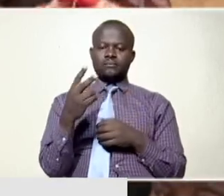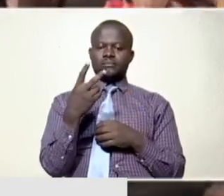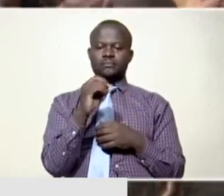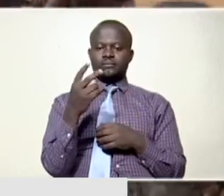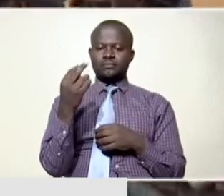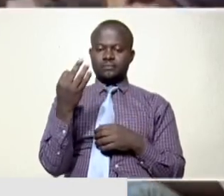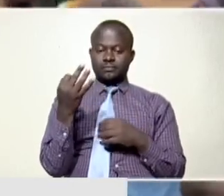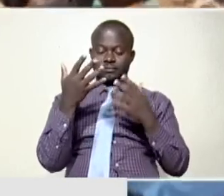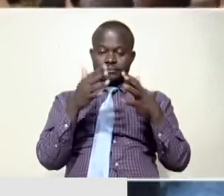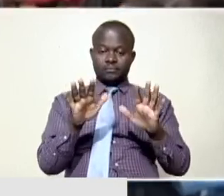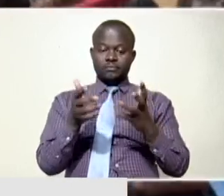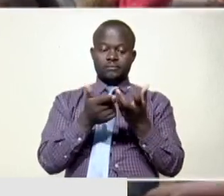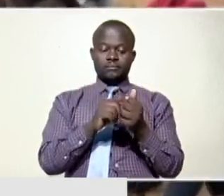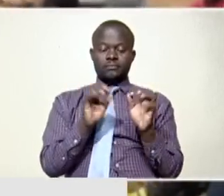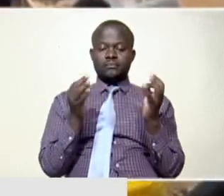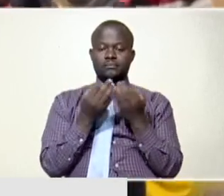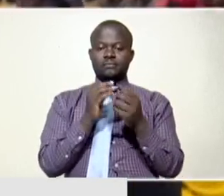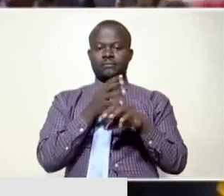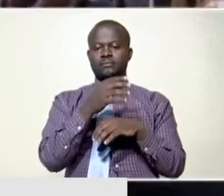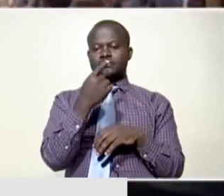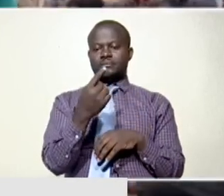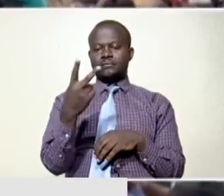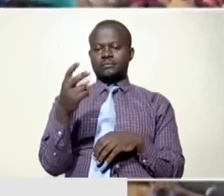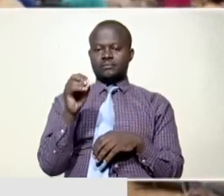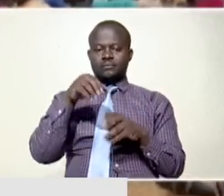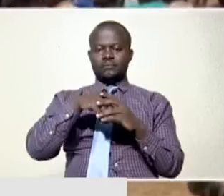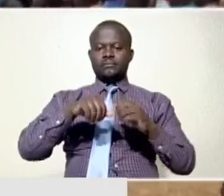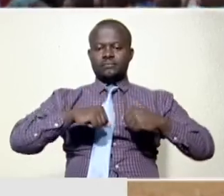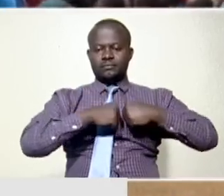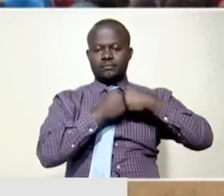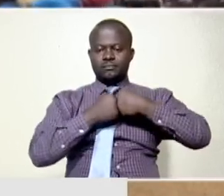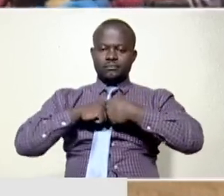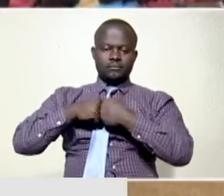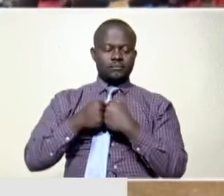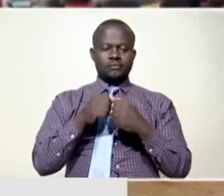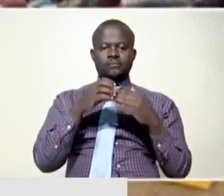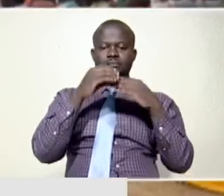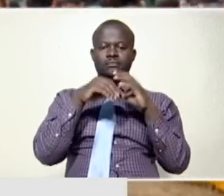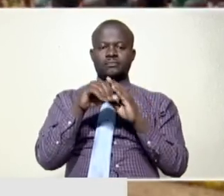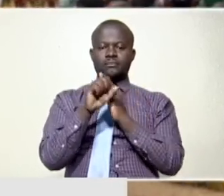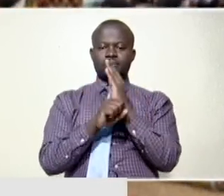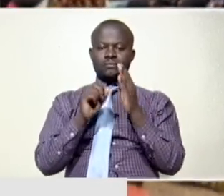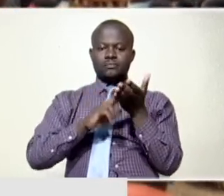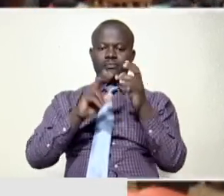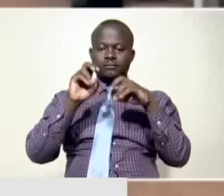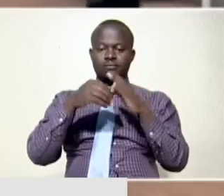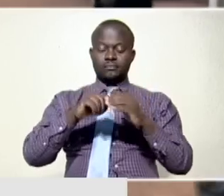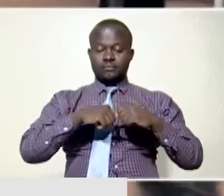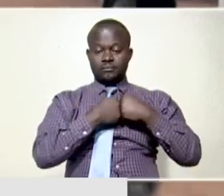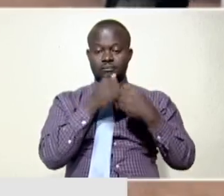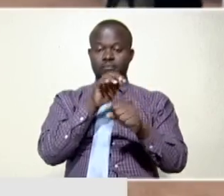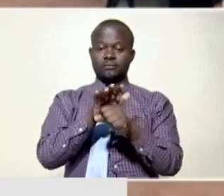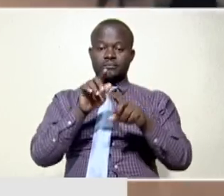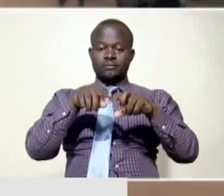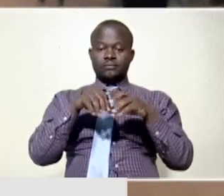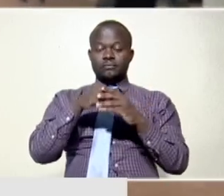2022-2023 urangiye habarurwaga imiryango irenga 120 iri mu makimbirane. Ubuyobozi bw'uyu murenge bwemeza ko amakimbirane menshi